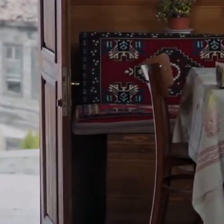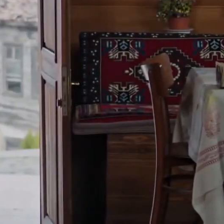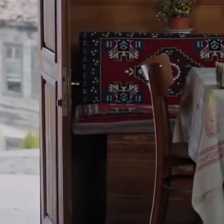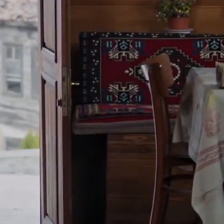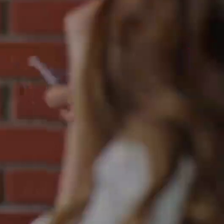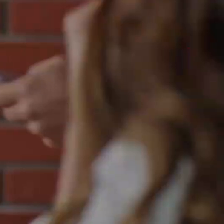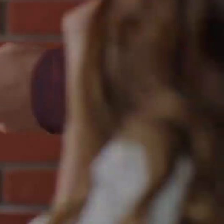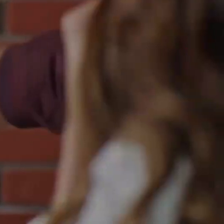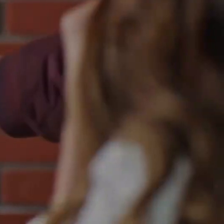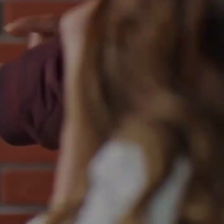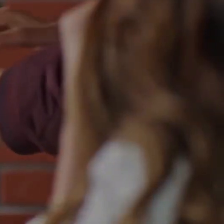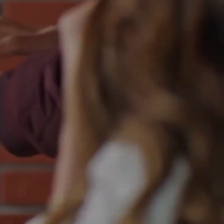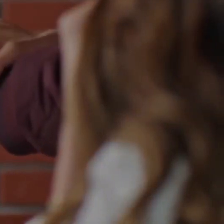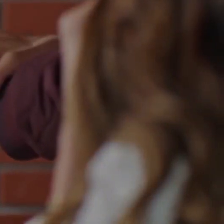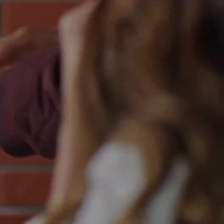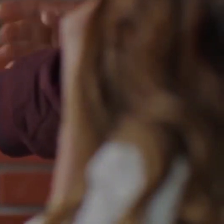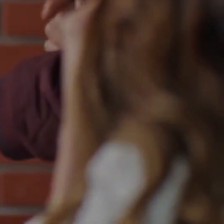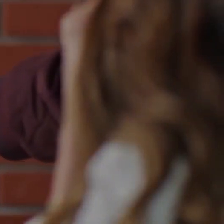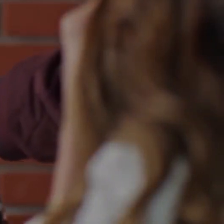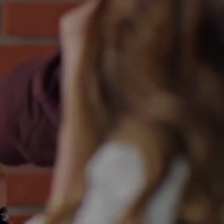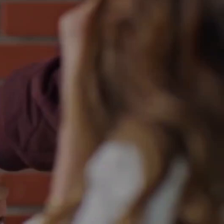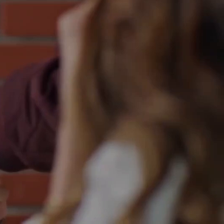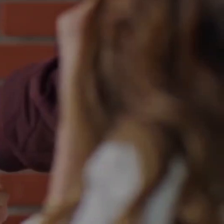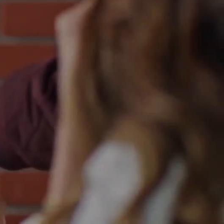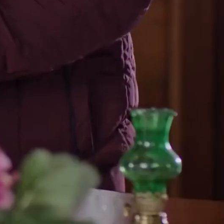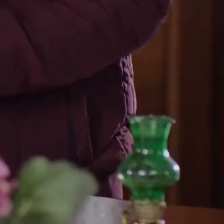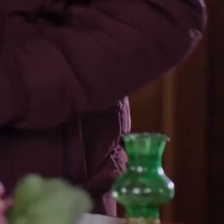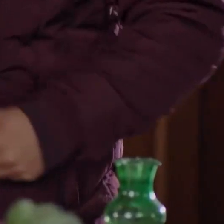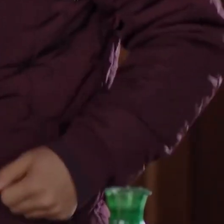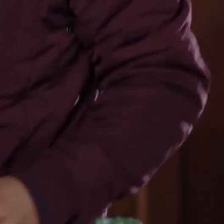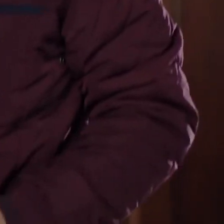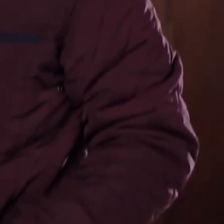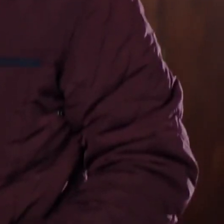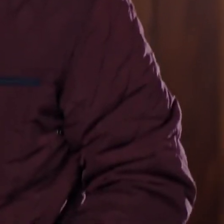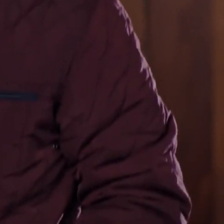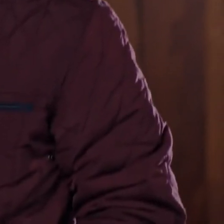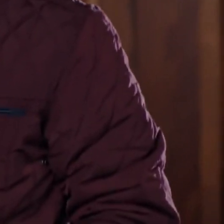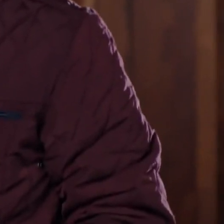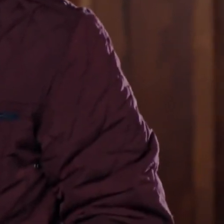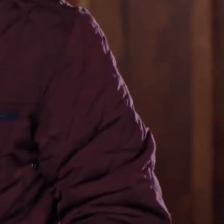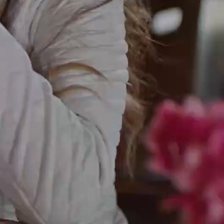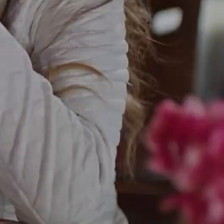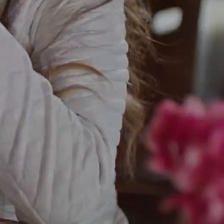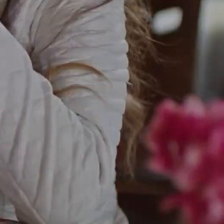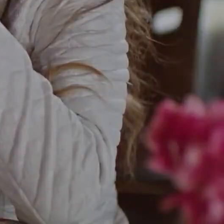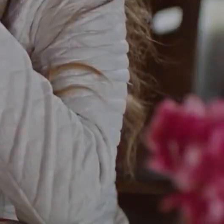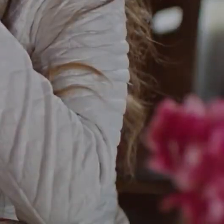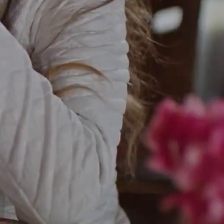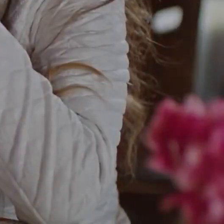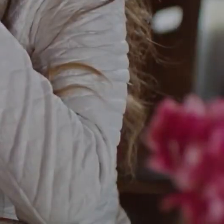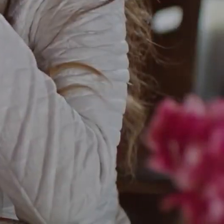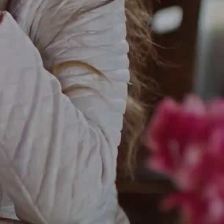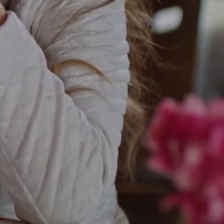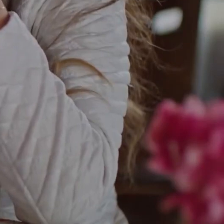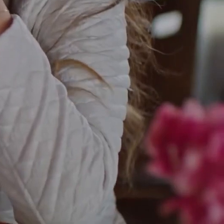Aysu'ya. Kapıya çıkarken giydiği mont hala sırtında. Papyonu yakasından dışarıya çıkmış. Burcu Oral'ın uzattığı peçeteye bakarak